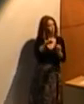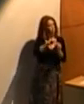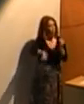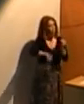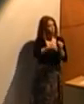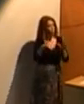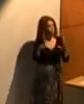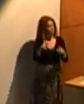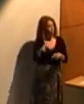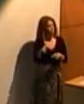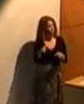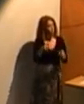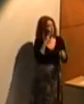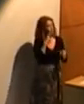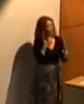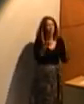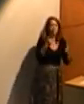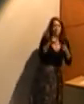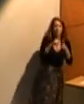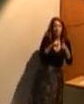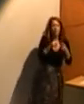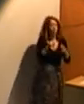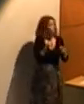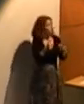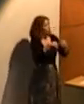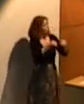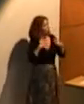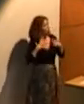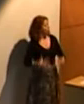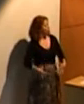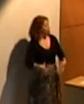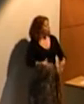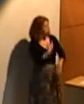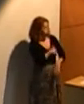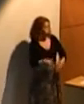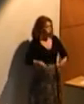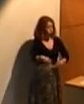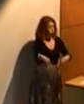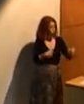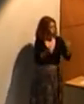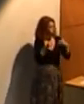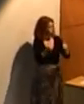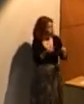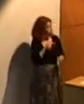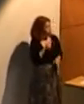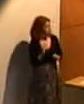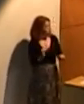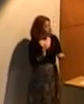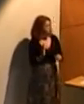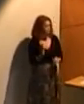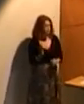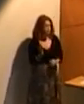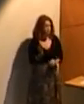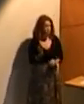que donc la vendre vendre tout ou partie de son corps oui alors il faut imaginer la